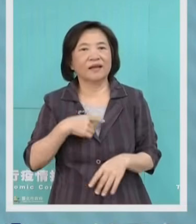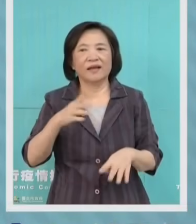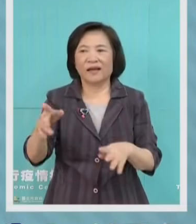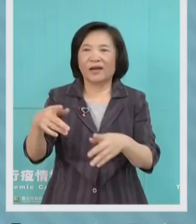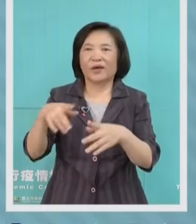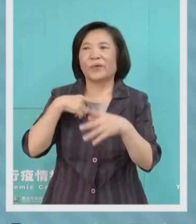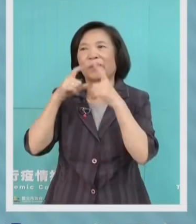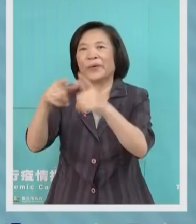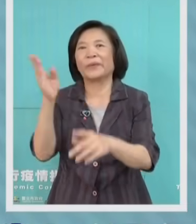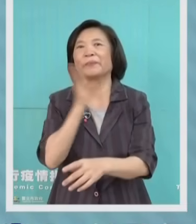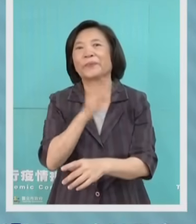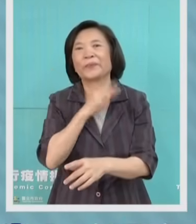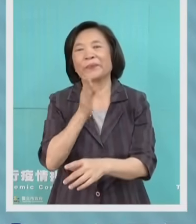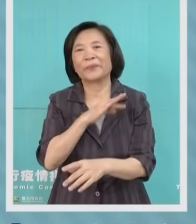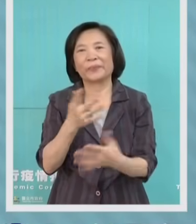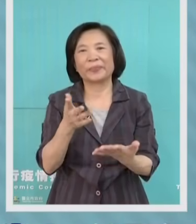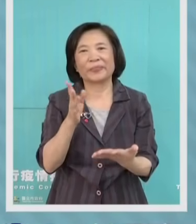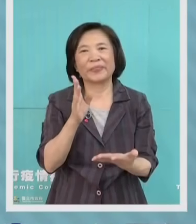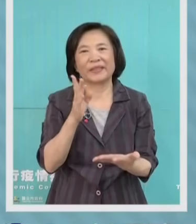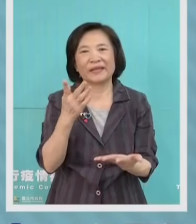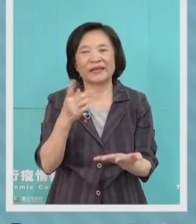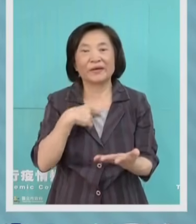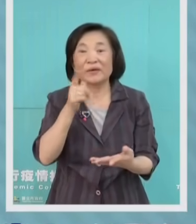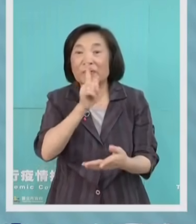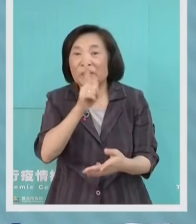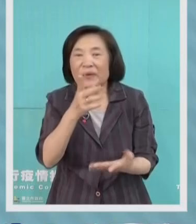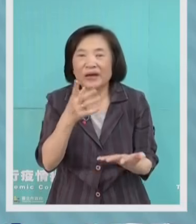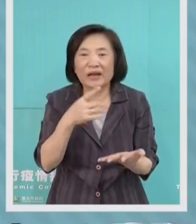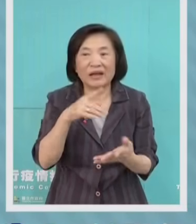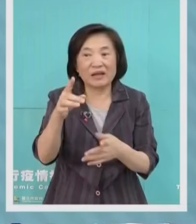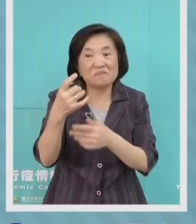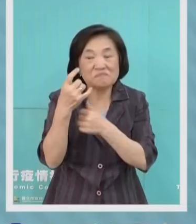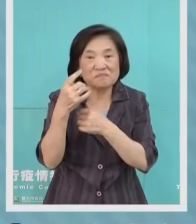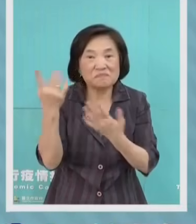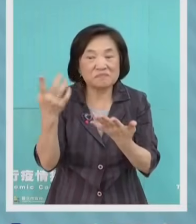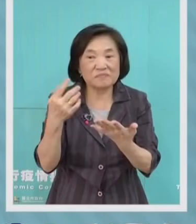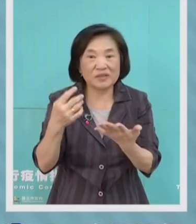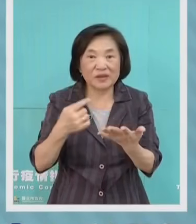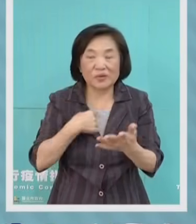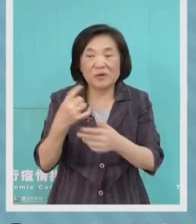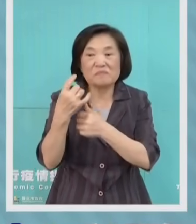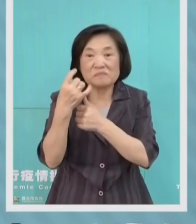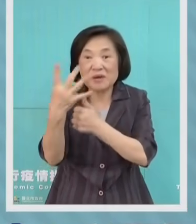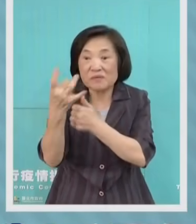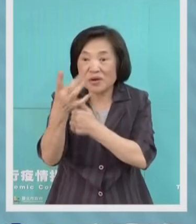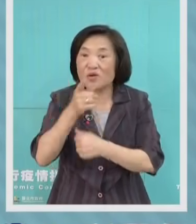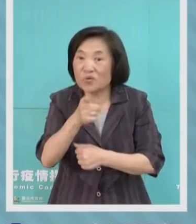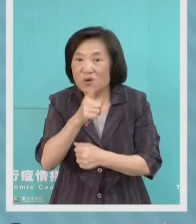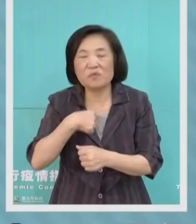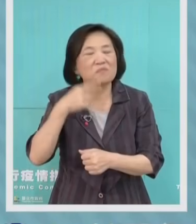嘛。哦，我不要进入你们的球场去当柯维达嘛。